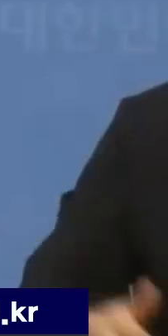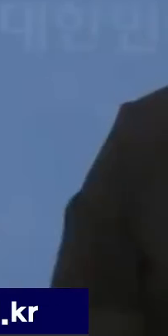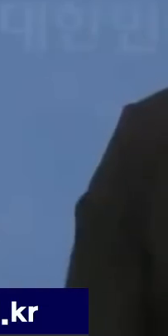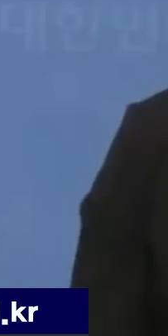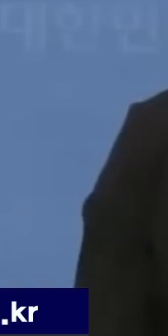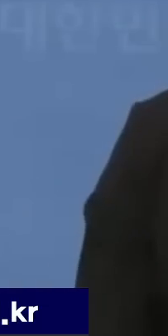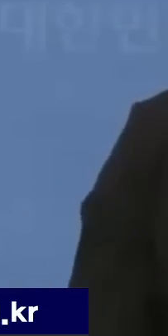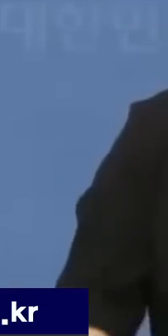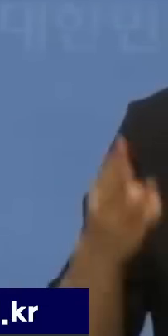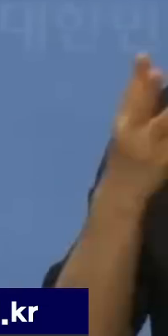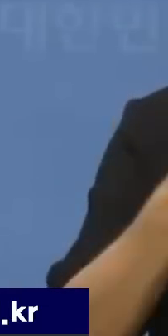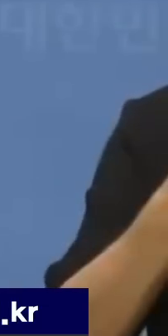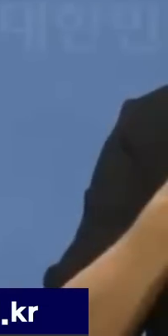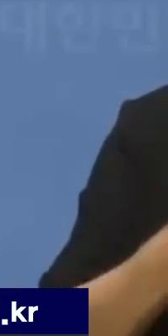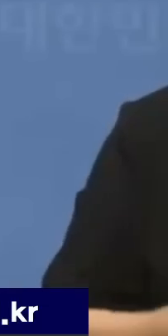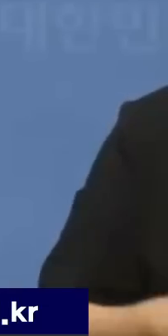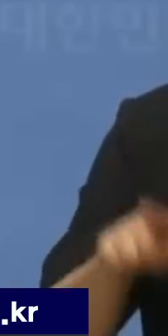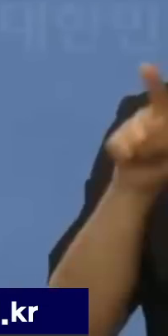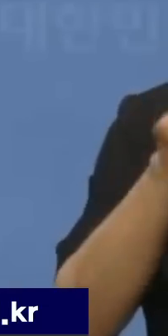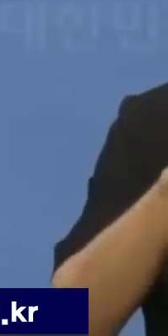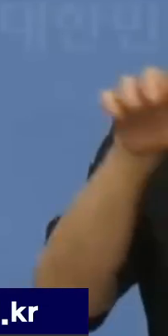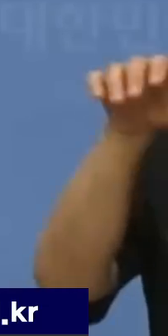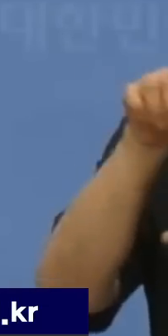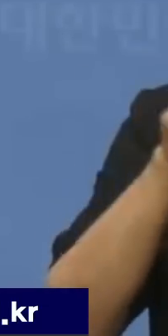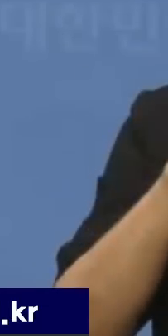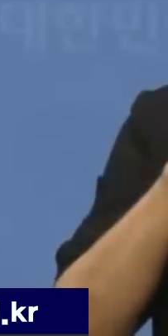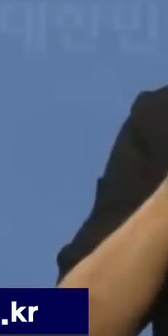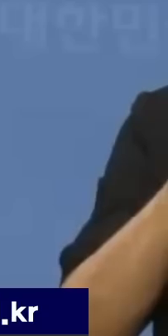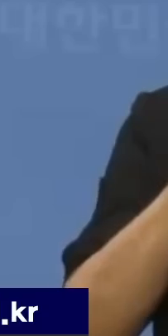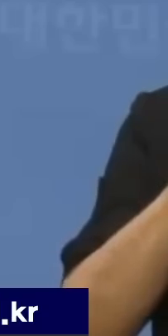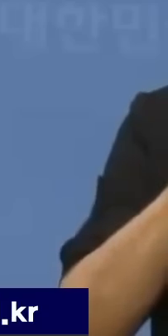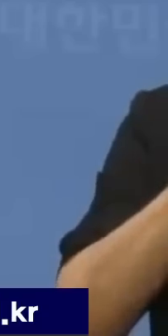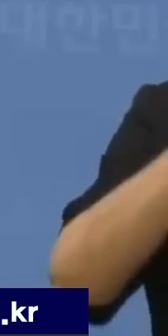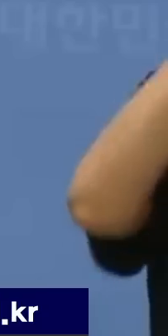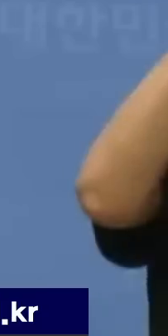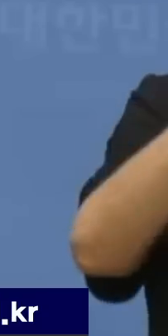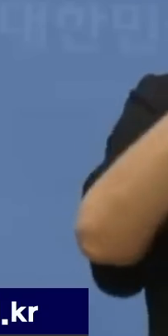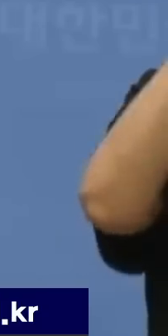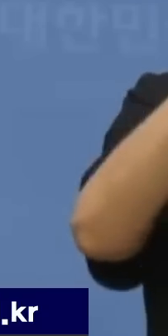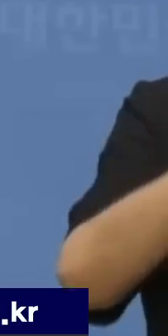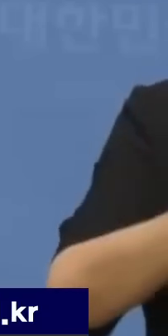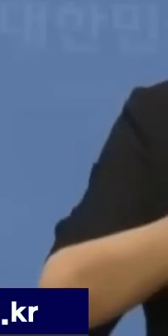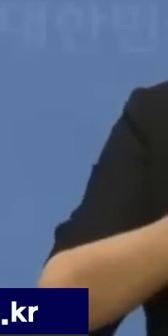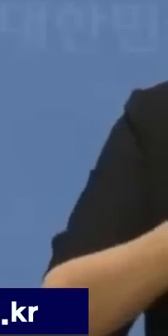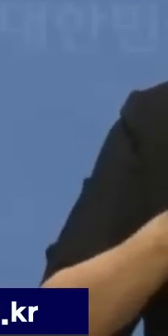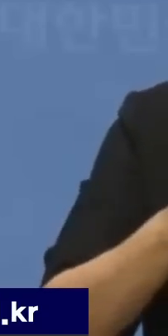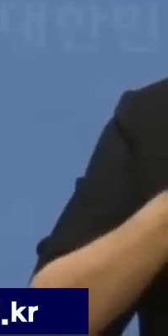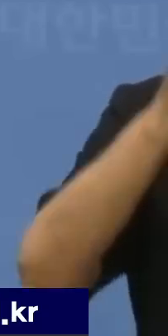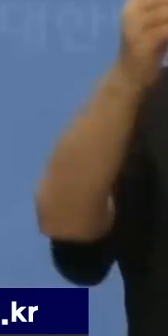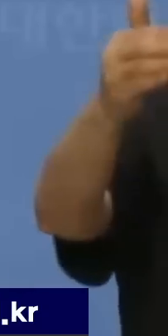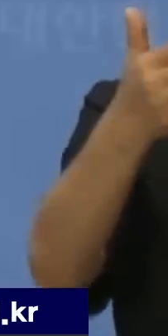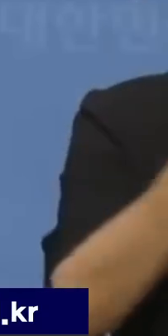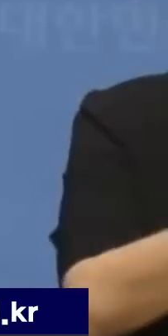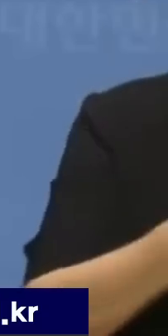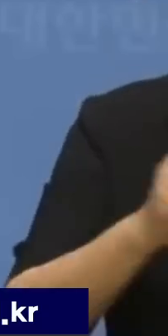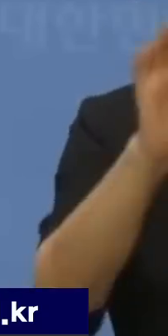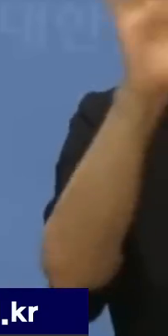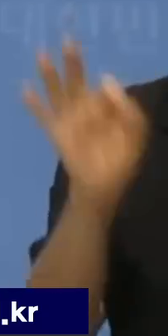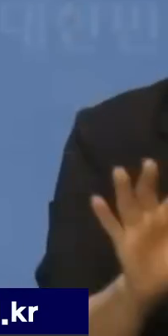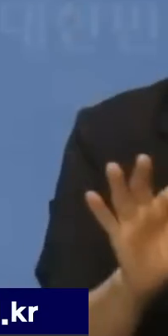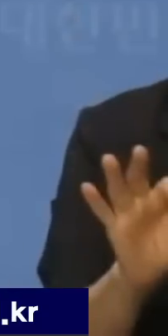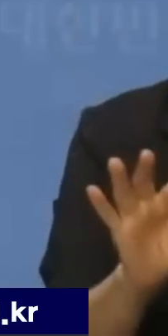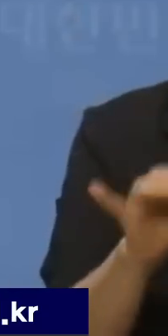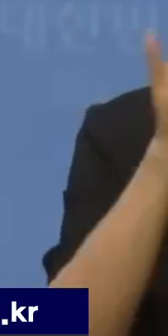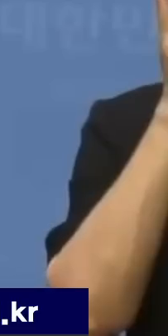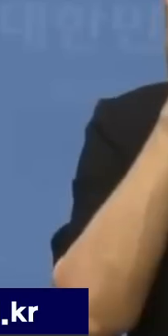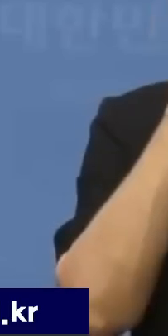세 번째 가스 도입 물량 중에 장기계약이 약 70%를